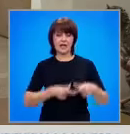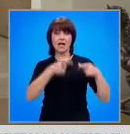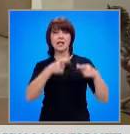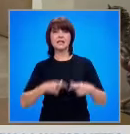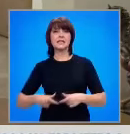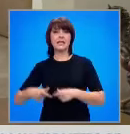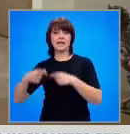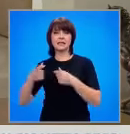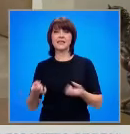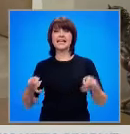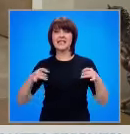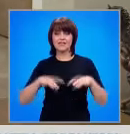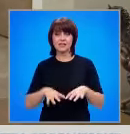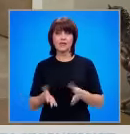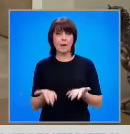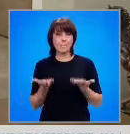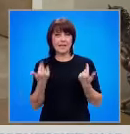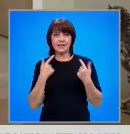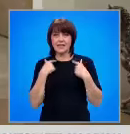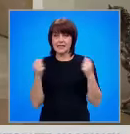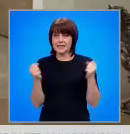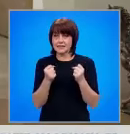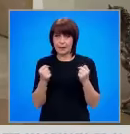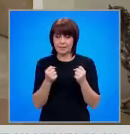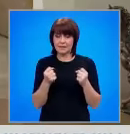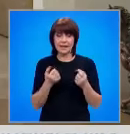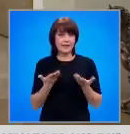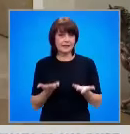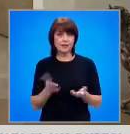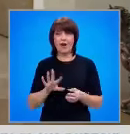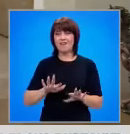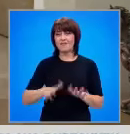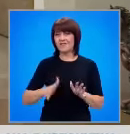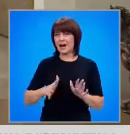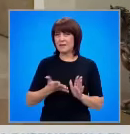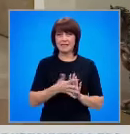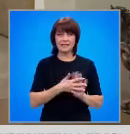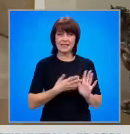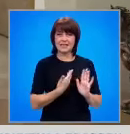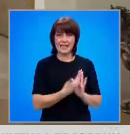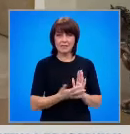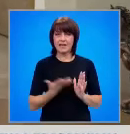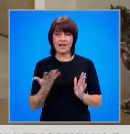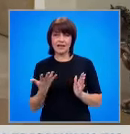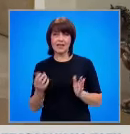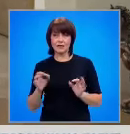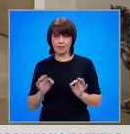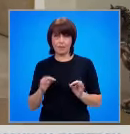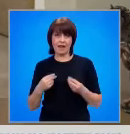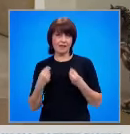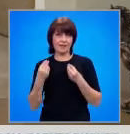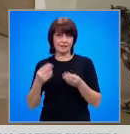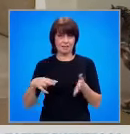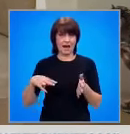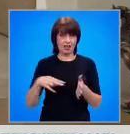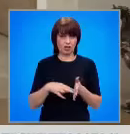бъде възстановено преди зимата, тъй като временните схеми, по които са захранени в момента